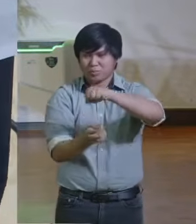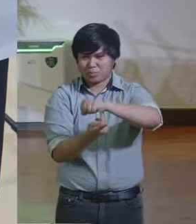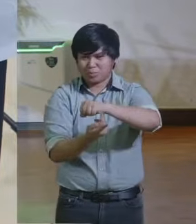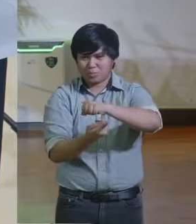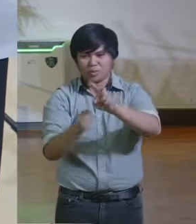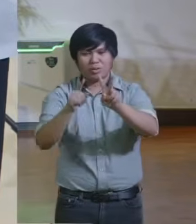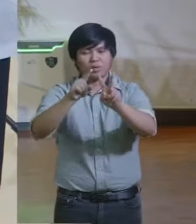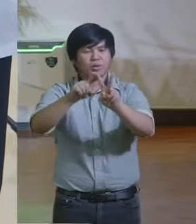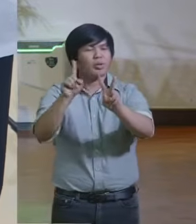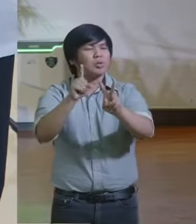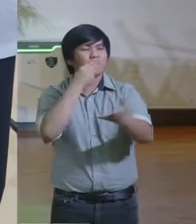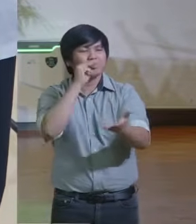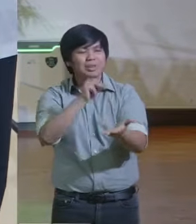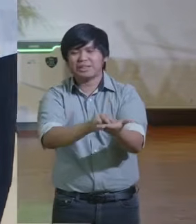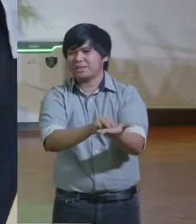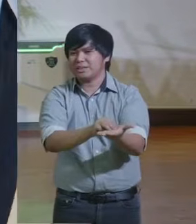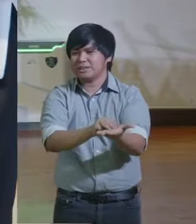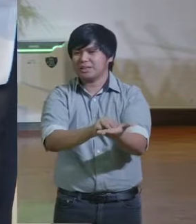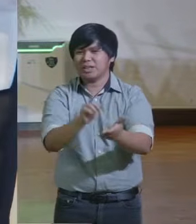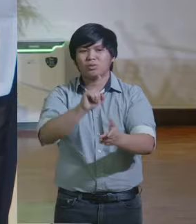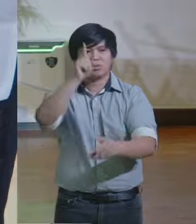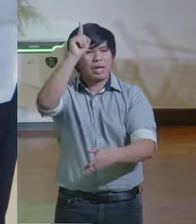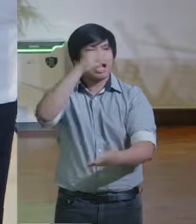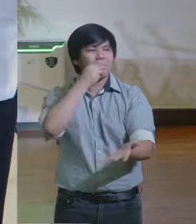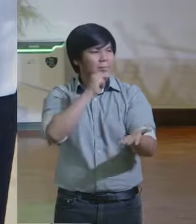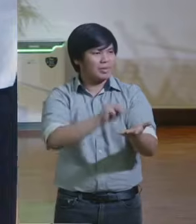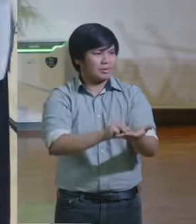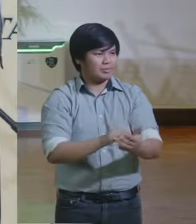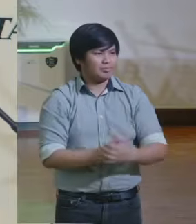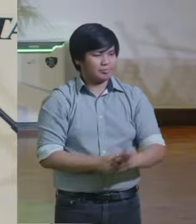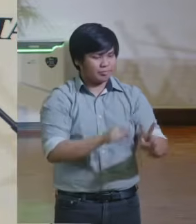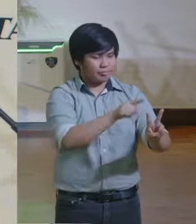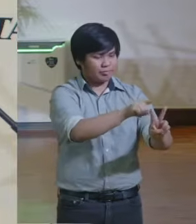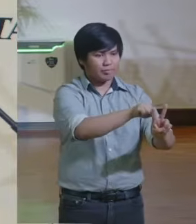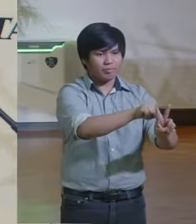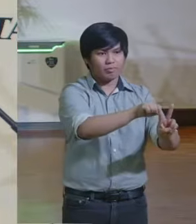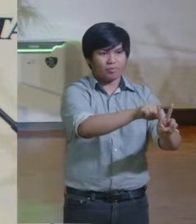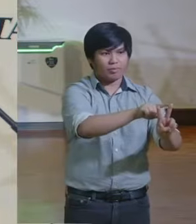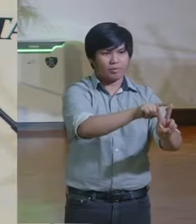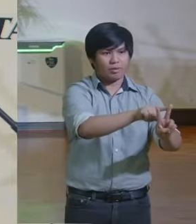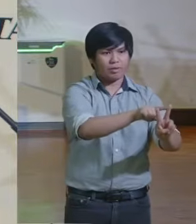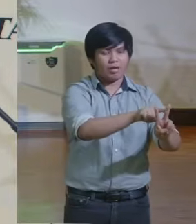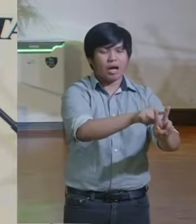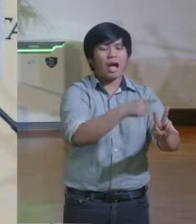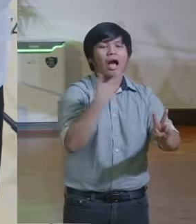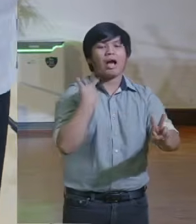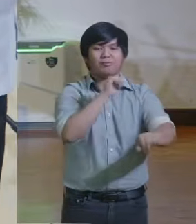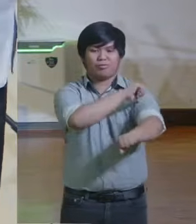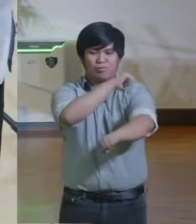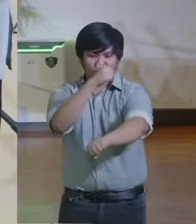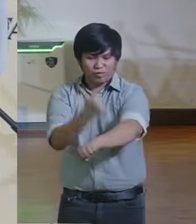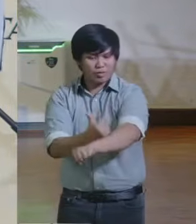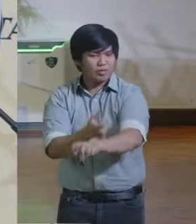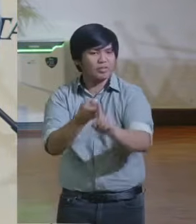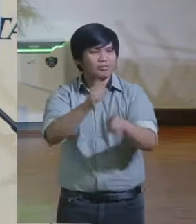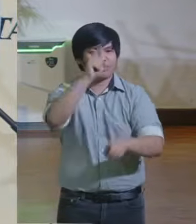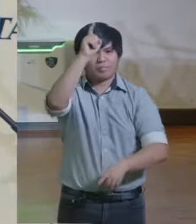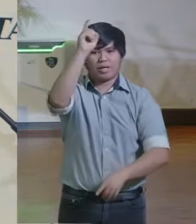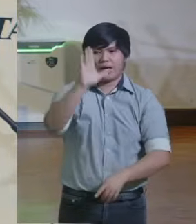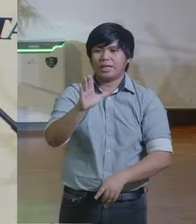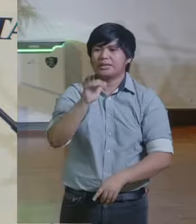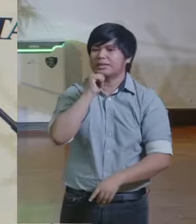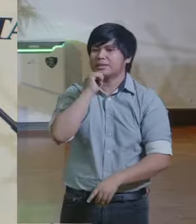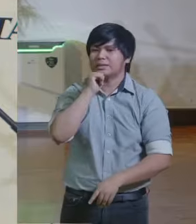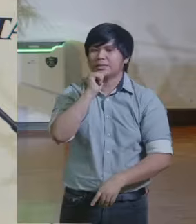mensahe. At ang punto ng una ay mensahe ito na may otoridad na mula sa Diyos at hindi sa